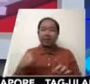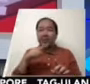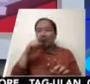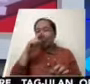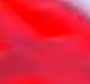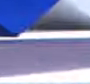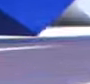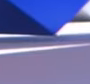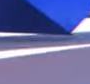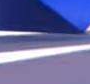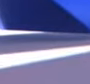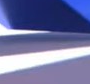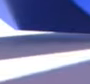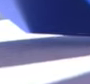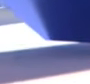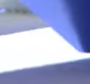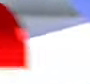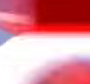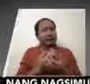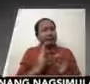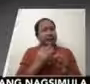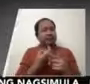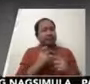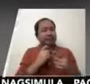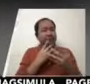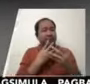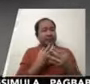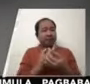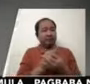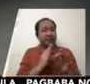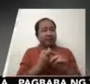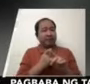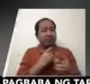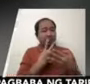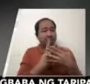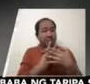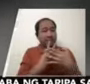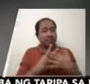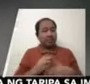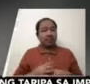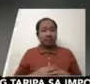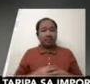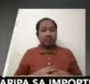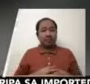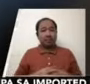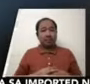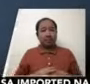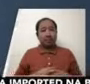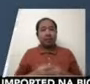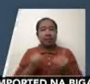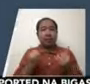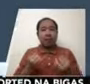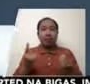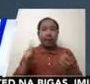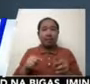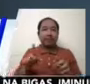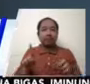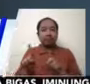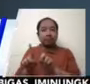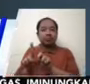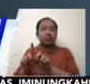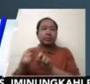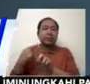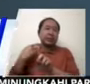nakatutok si Jonathan Andal. Ito nangyayaring hostage taker dito. Sa maliit na